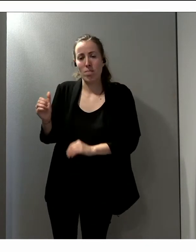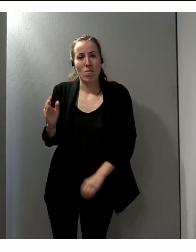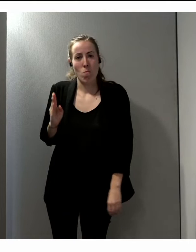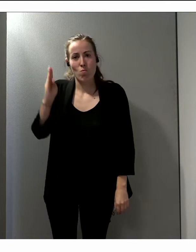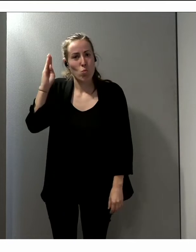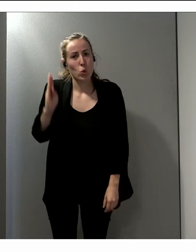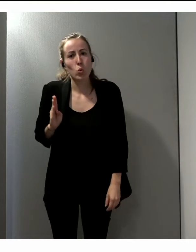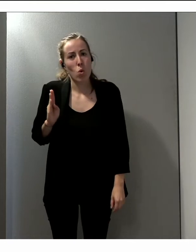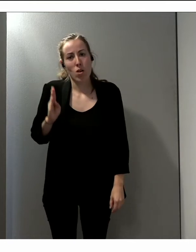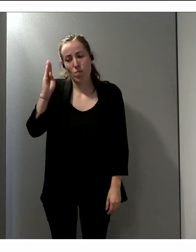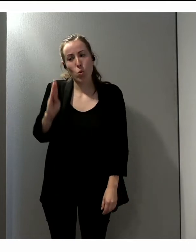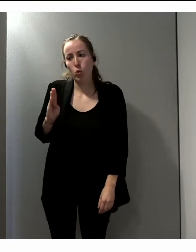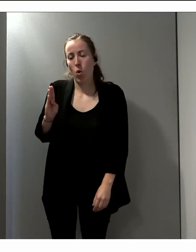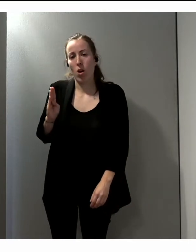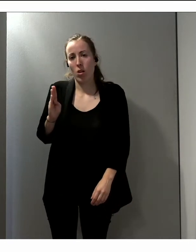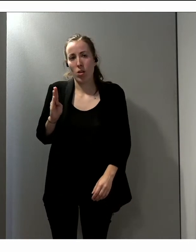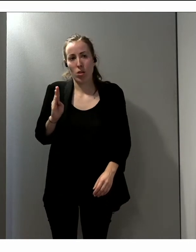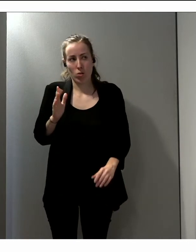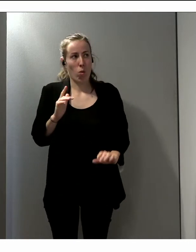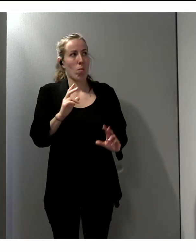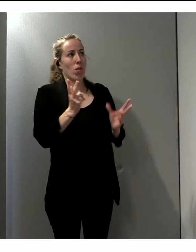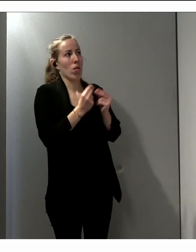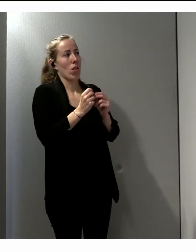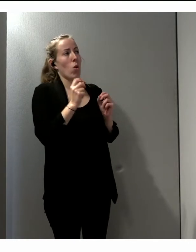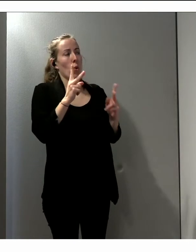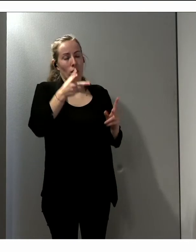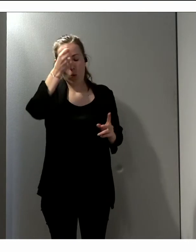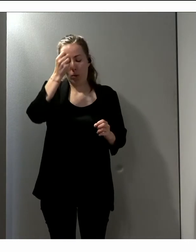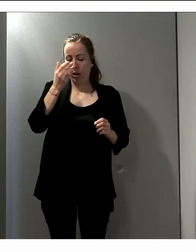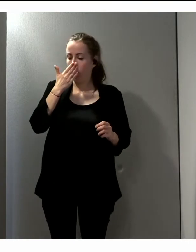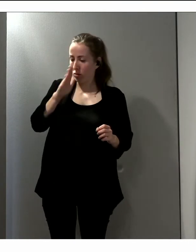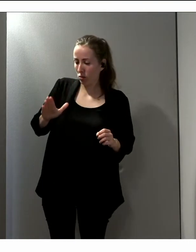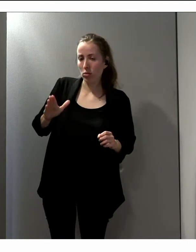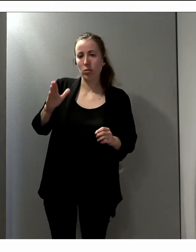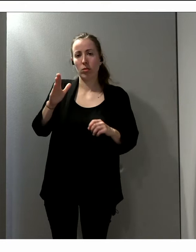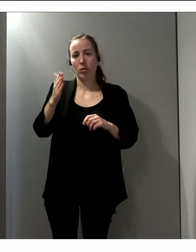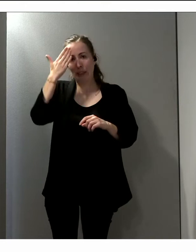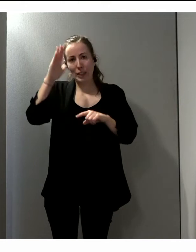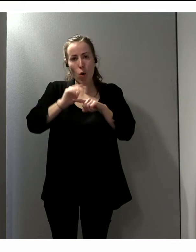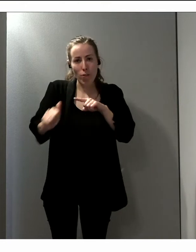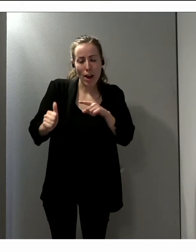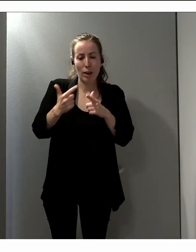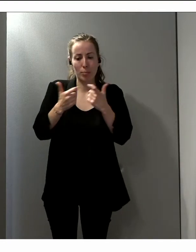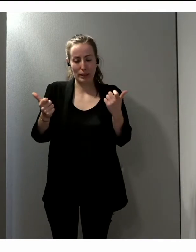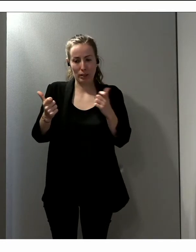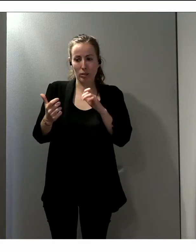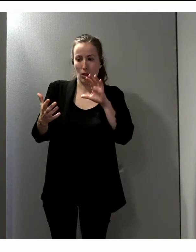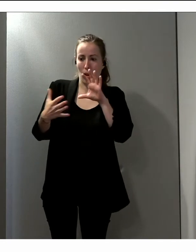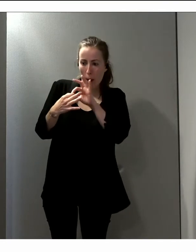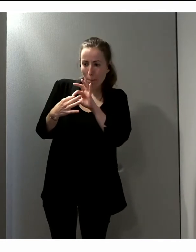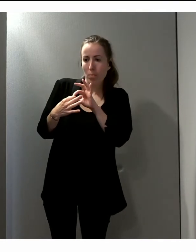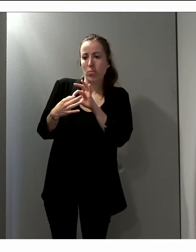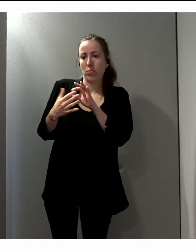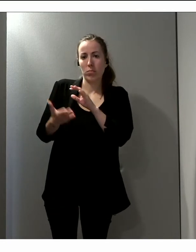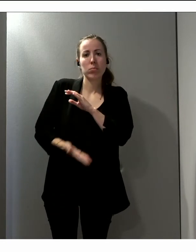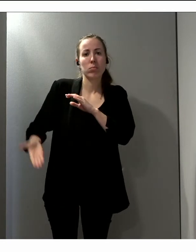nécessité de pouvoir expliciter des postures, des pratiques, des savoir-faire au contact des